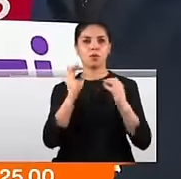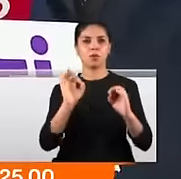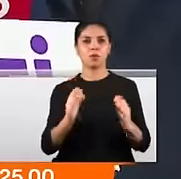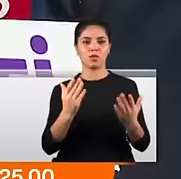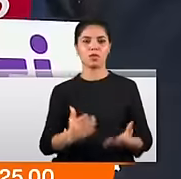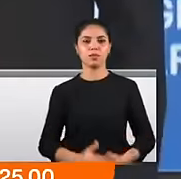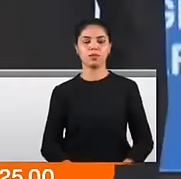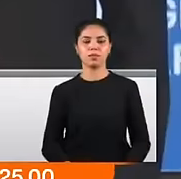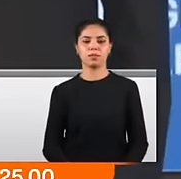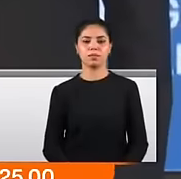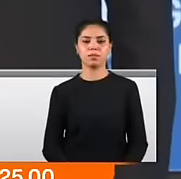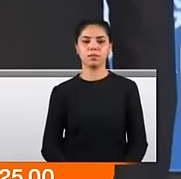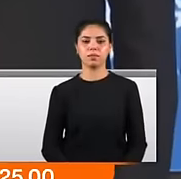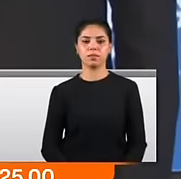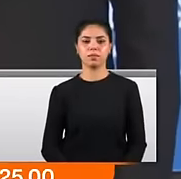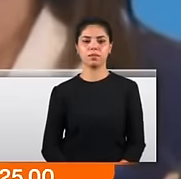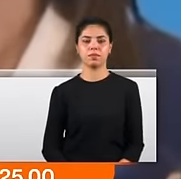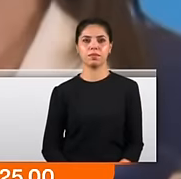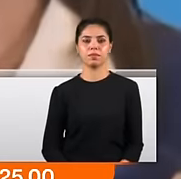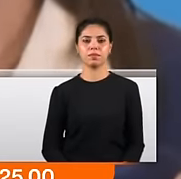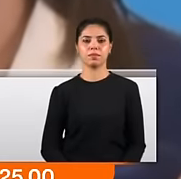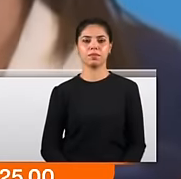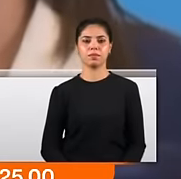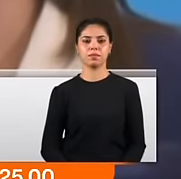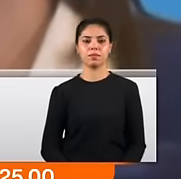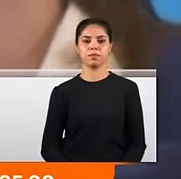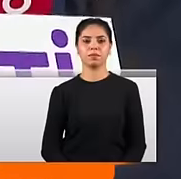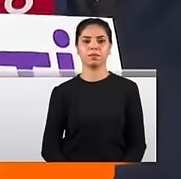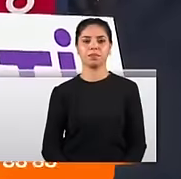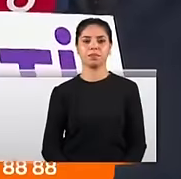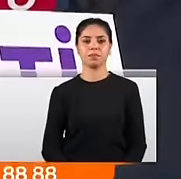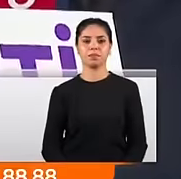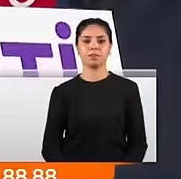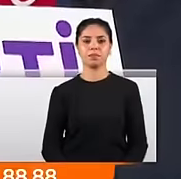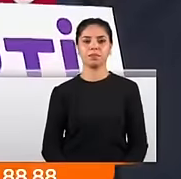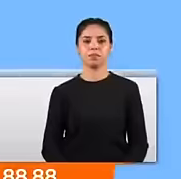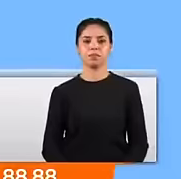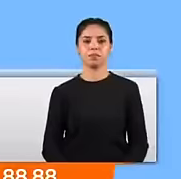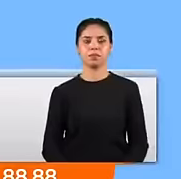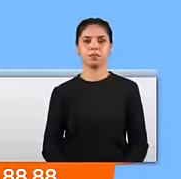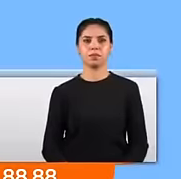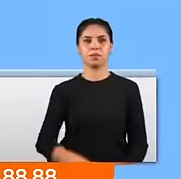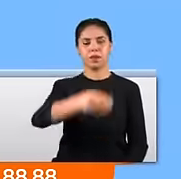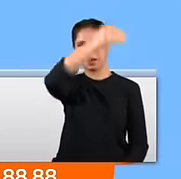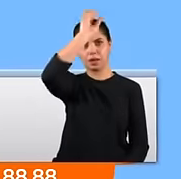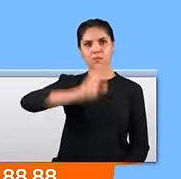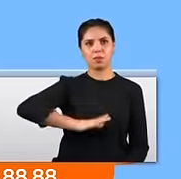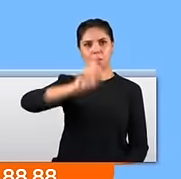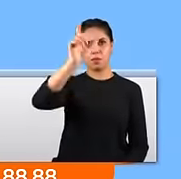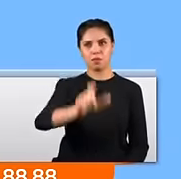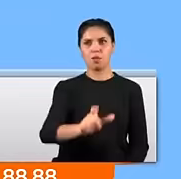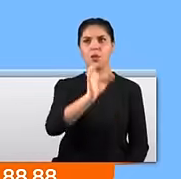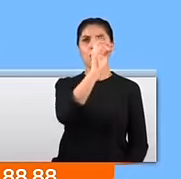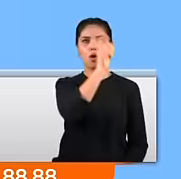Halk Partisi'nin eş başkanı diyesim geldi. Eş başkanı diyesim geldi. Ekrem İmamoğlu ve Özgür Özel